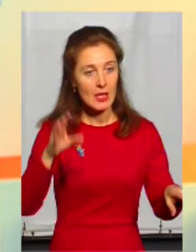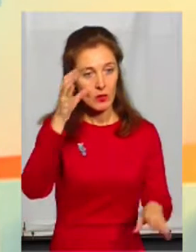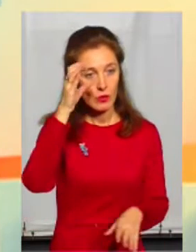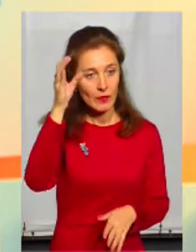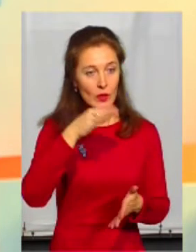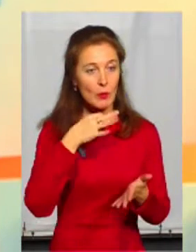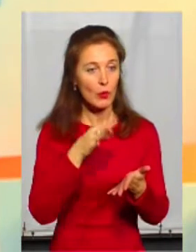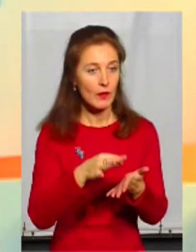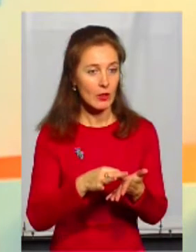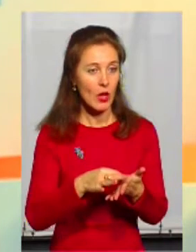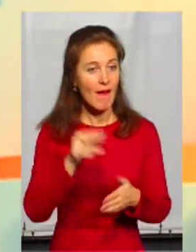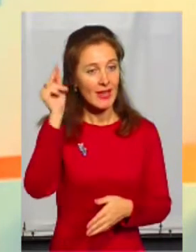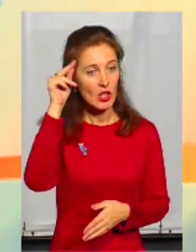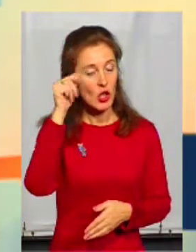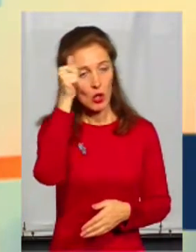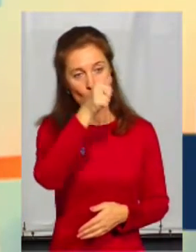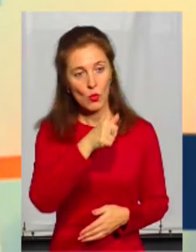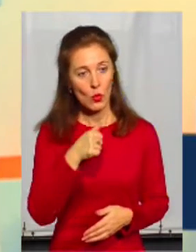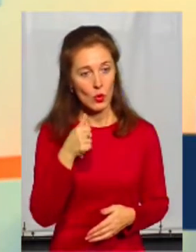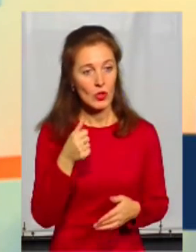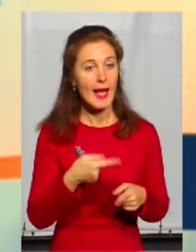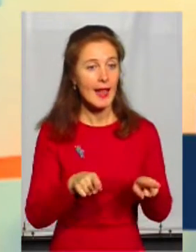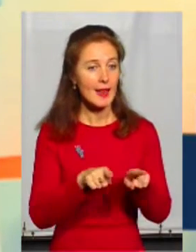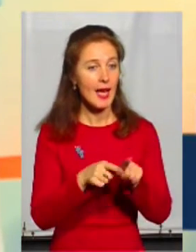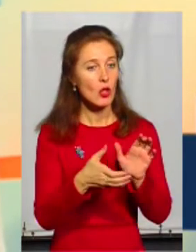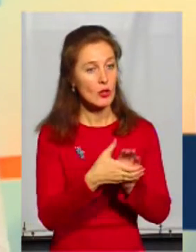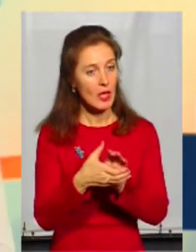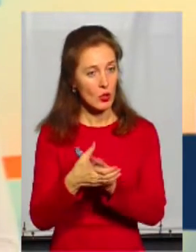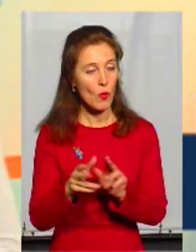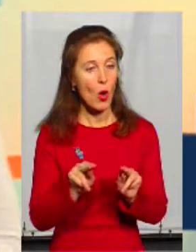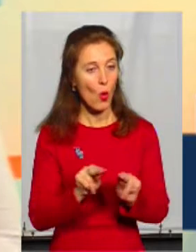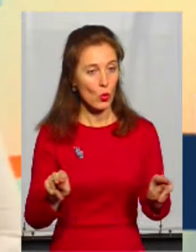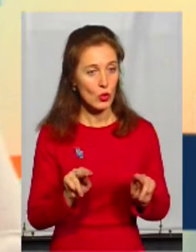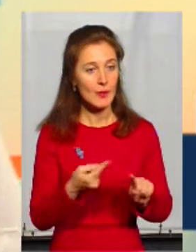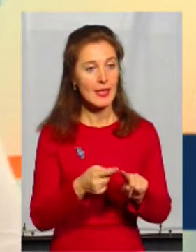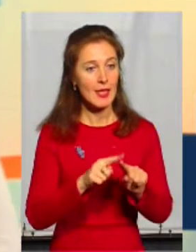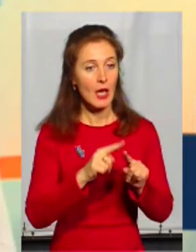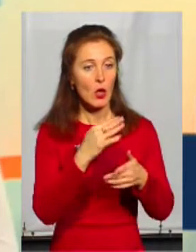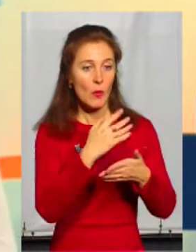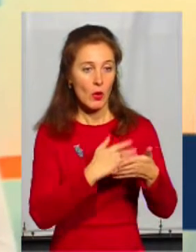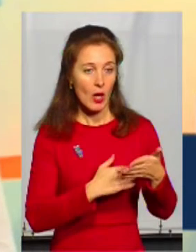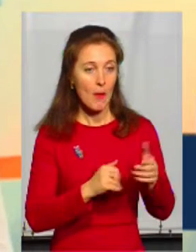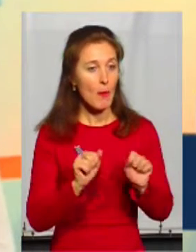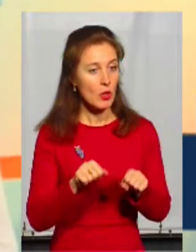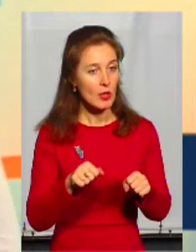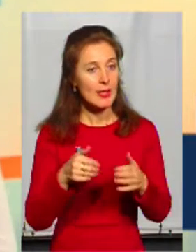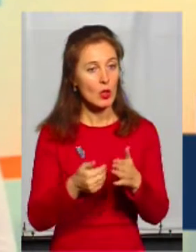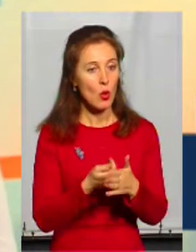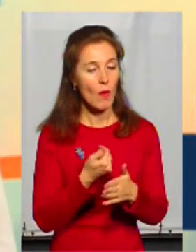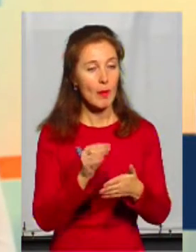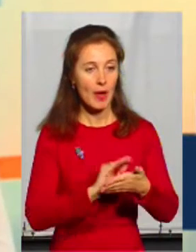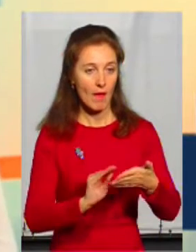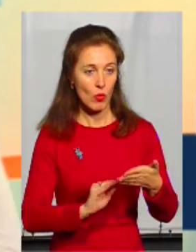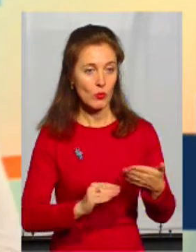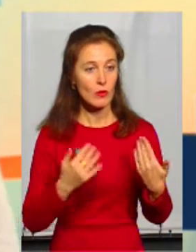відповідно, вже в новому навчальному році теж ознайомлюємо учнів з цією орфограмою, що, можливо, за новим